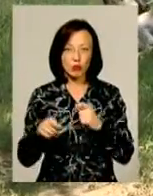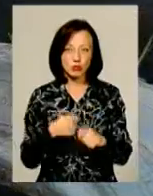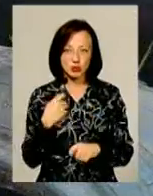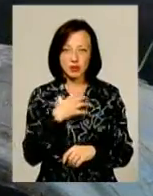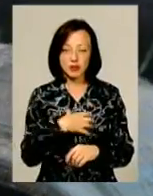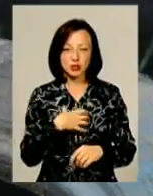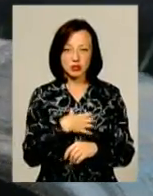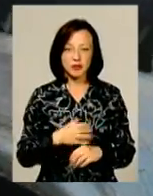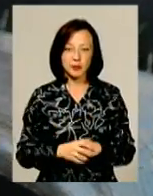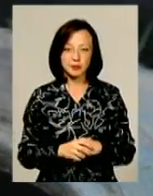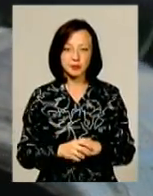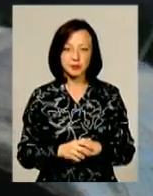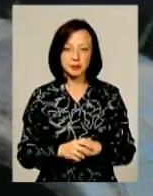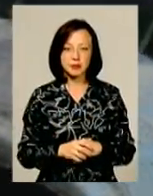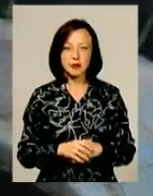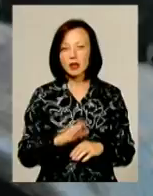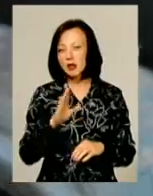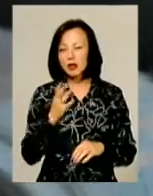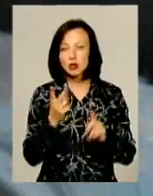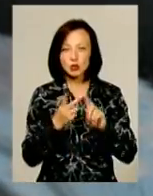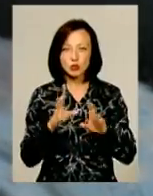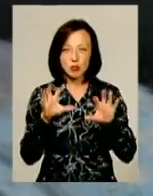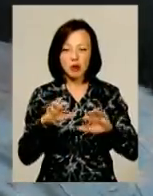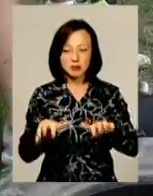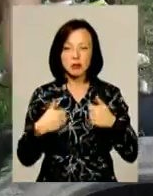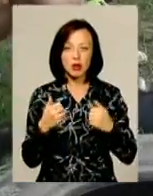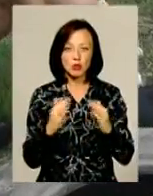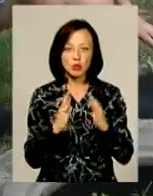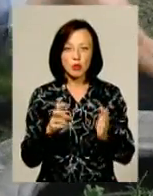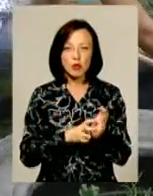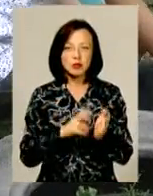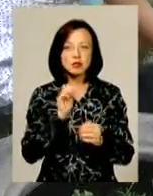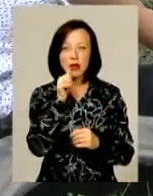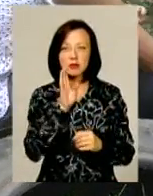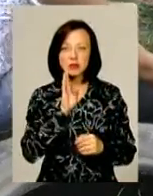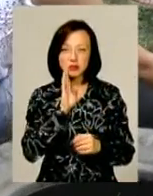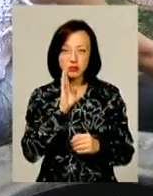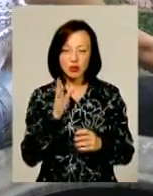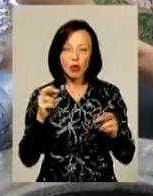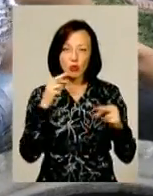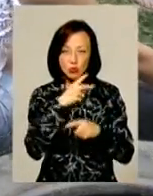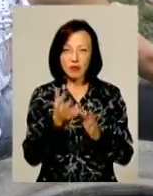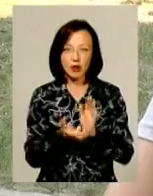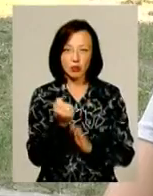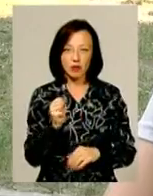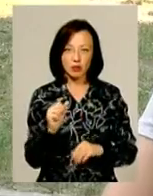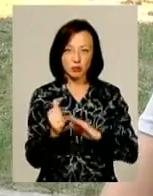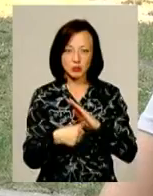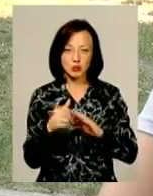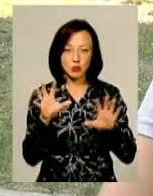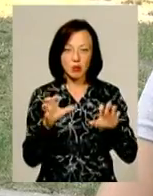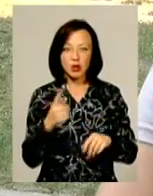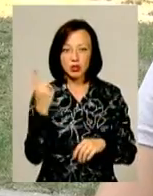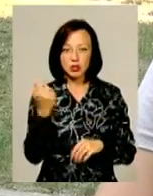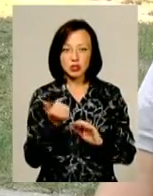важлива. Як і пані Марина, Ольга одну із собак забрала додому. Боїться, що до завтрашнього дня отрутять і врятованого пса. Десь тиждень